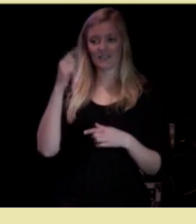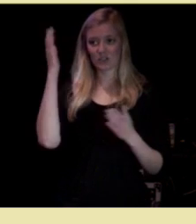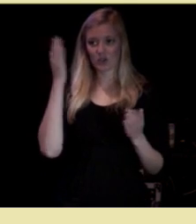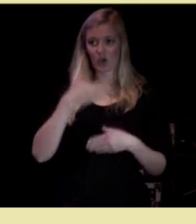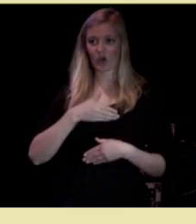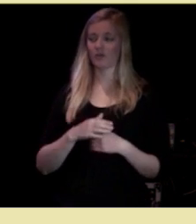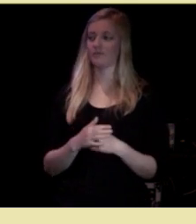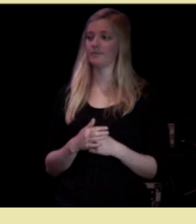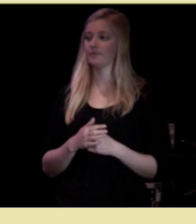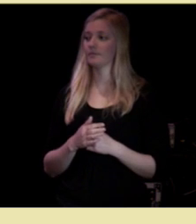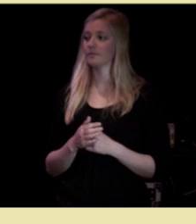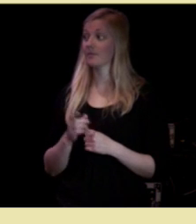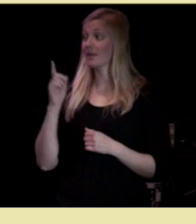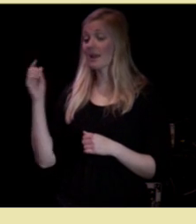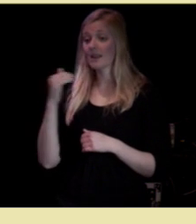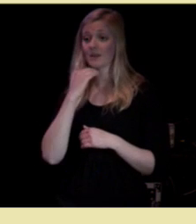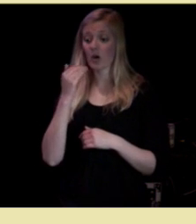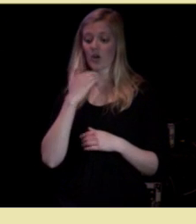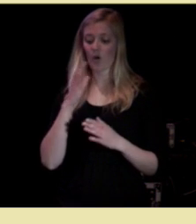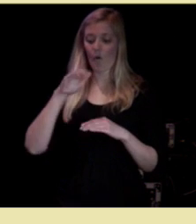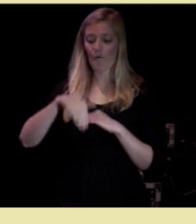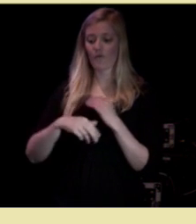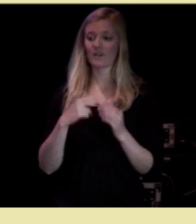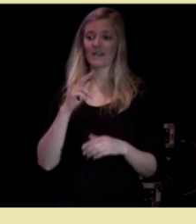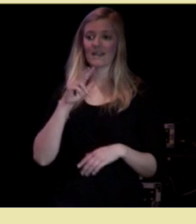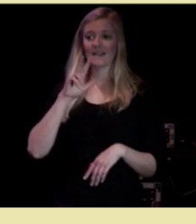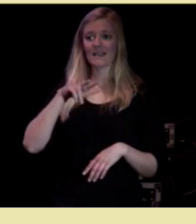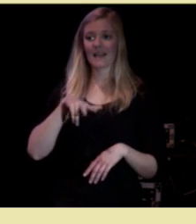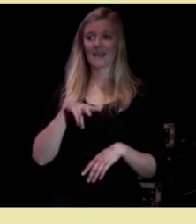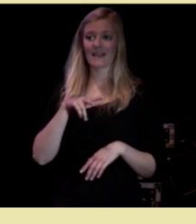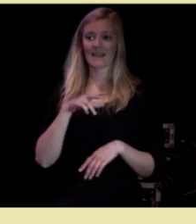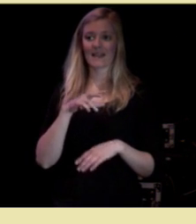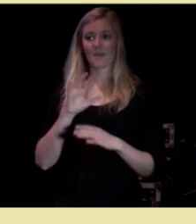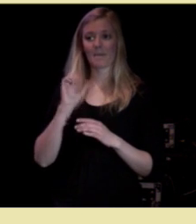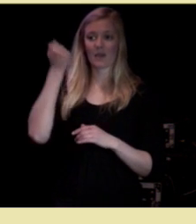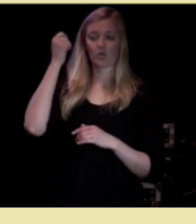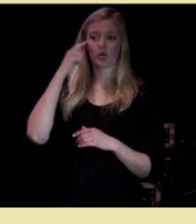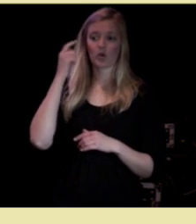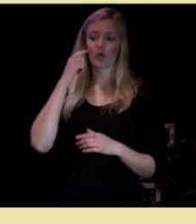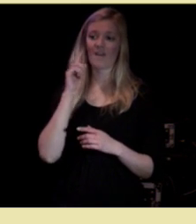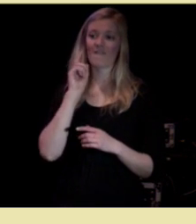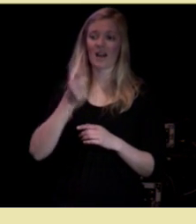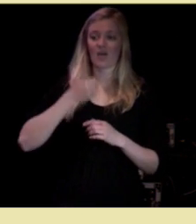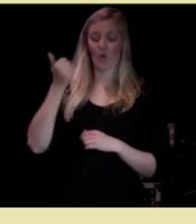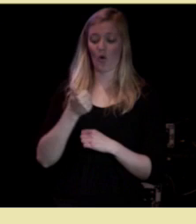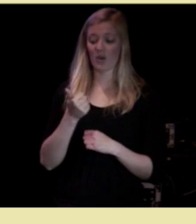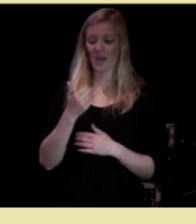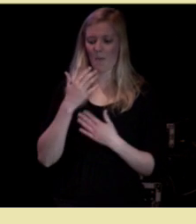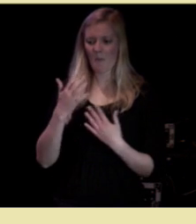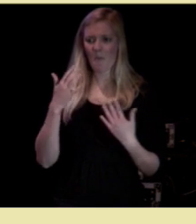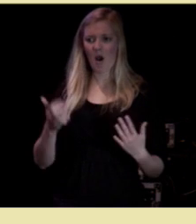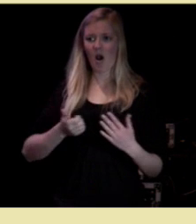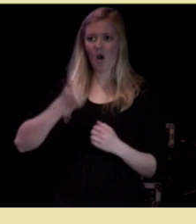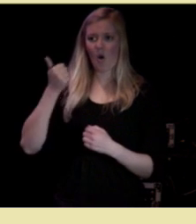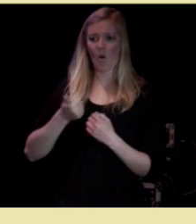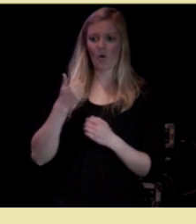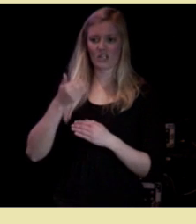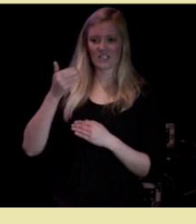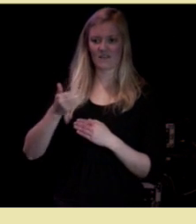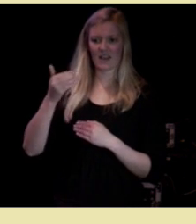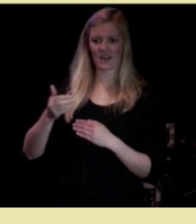Denne modellen sparer over 13 millioner kroner per år på hjemmetjenester. Det mange årsverk I